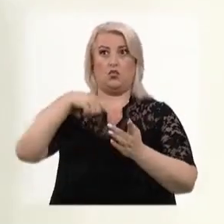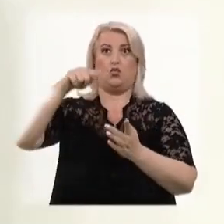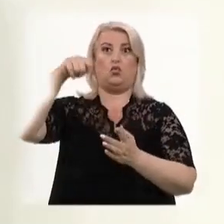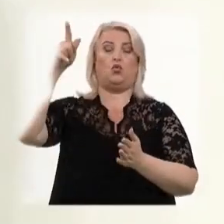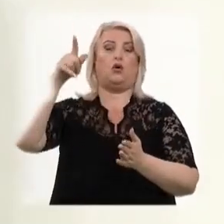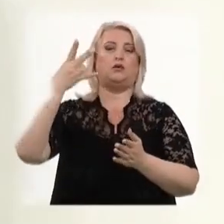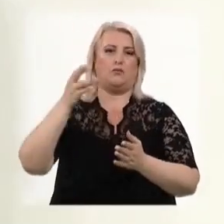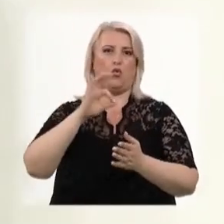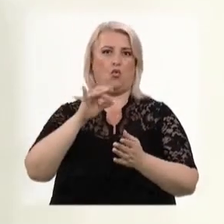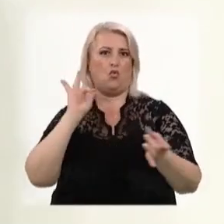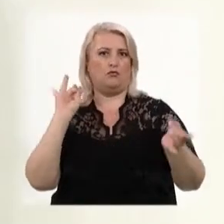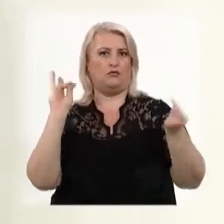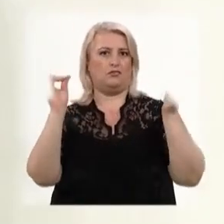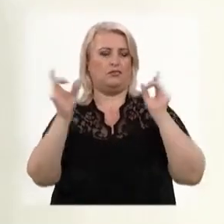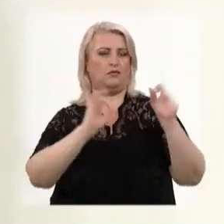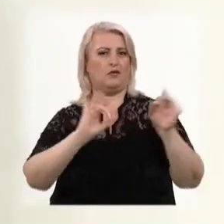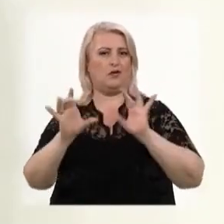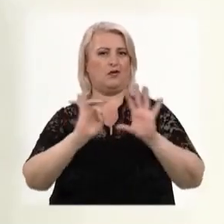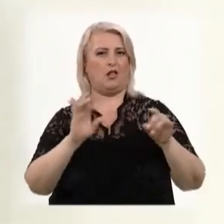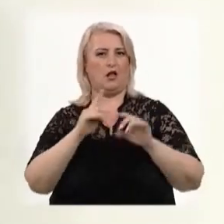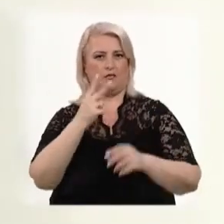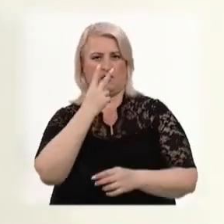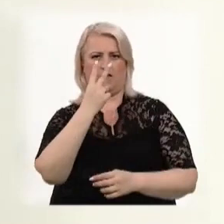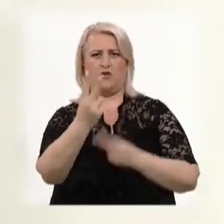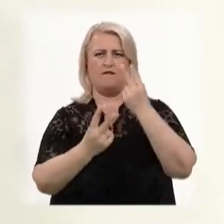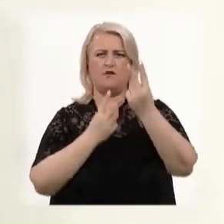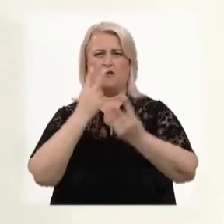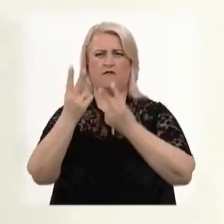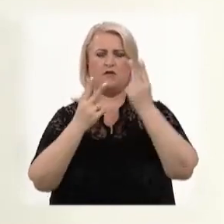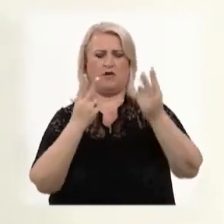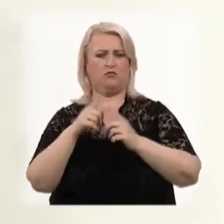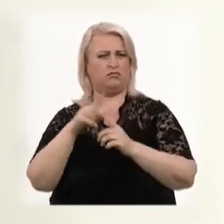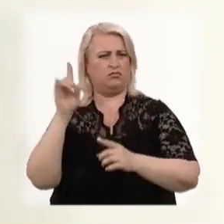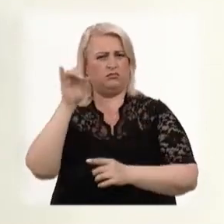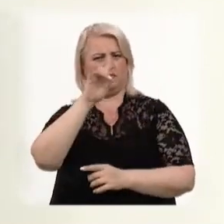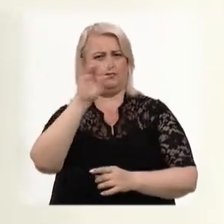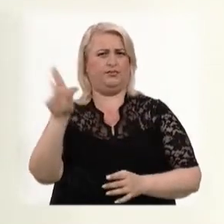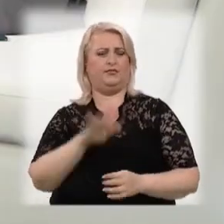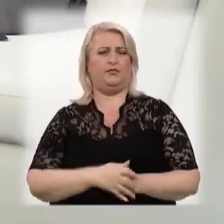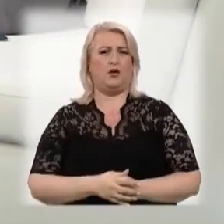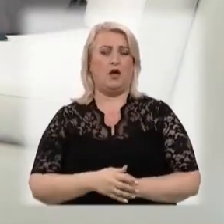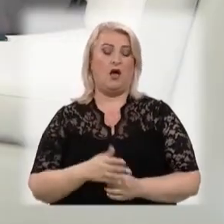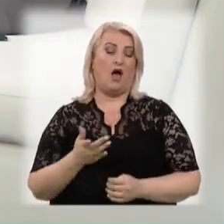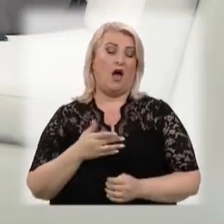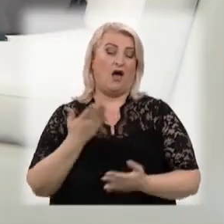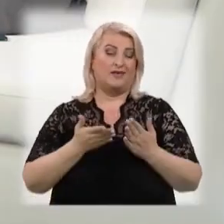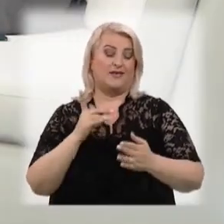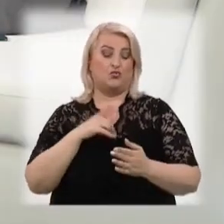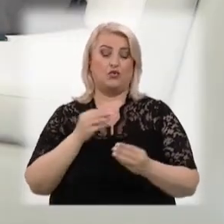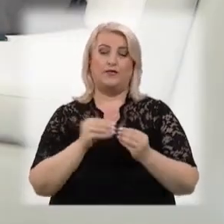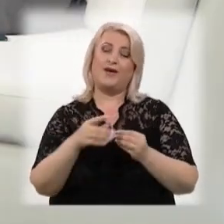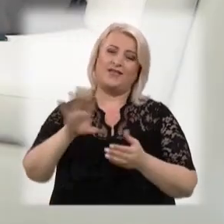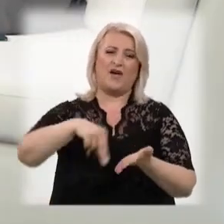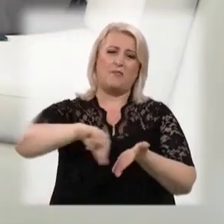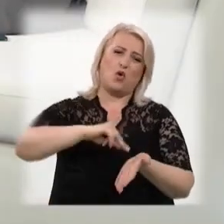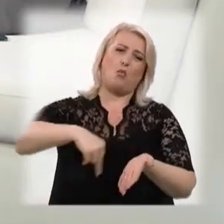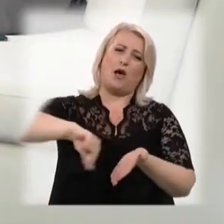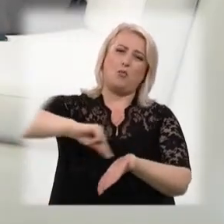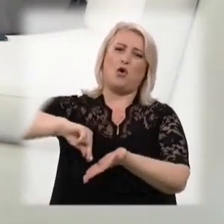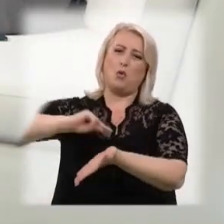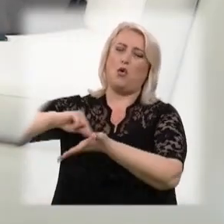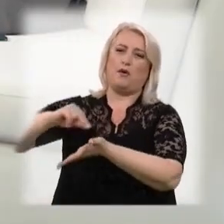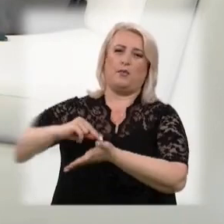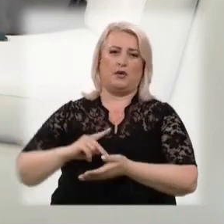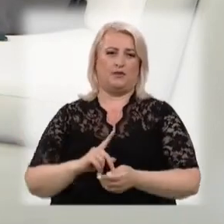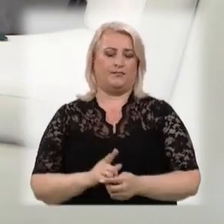lucrez pe vizibilitate până când cobori la nivelul Hai cumpărat cumpărat Menționează că e prost să o